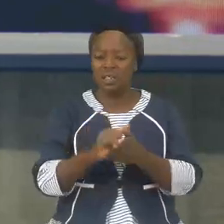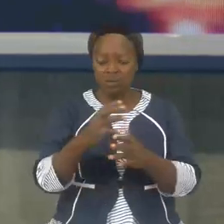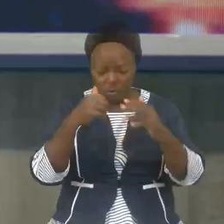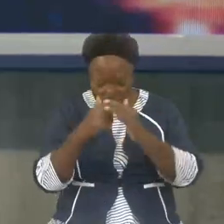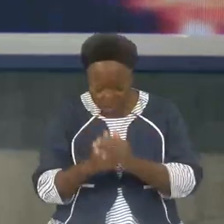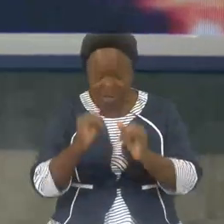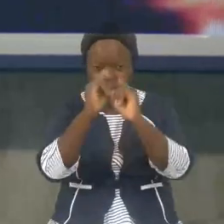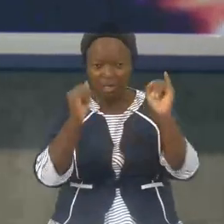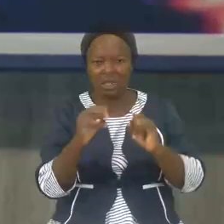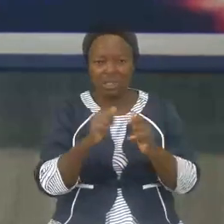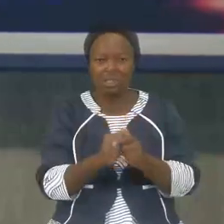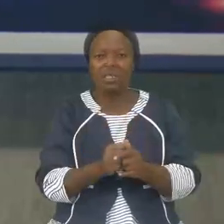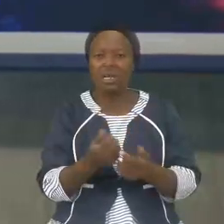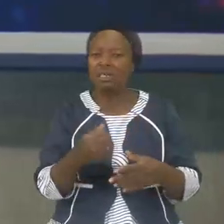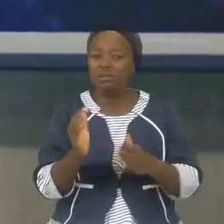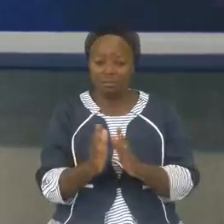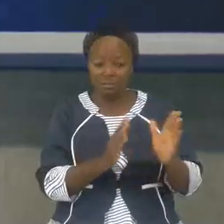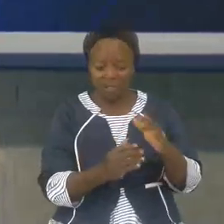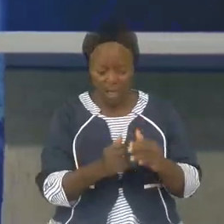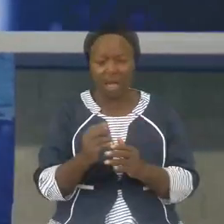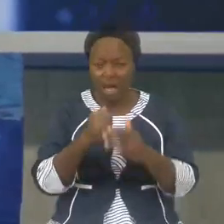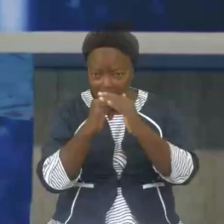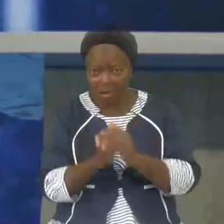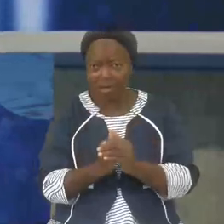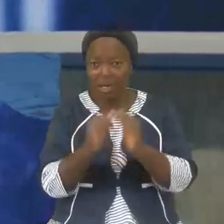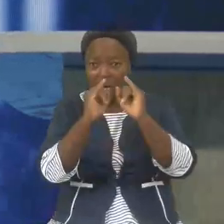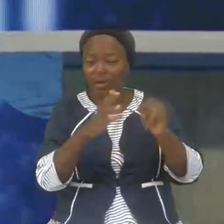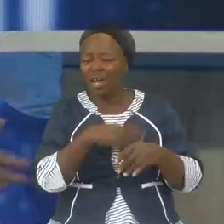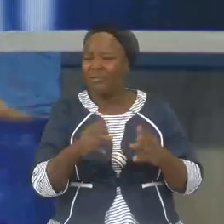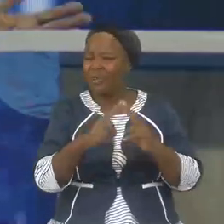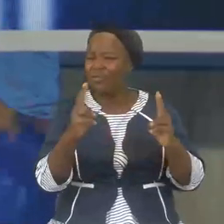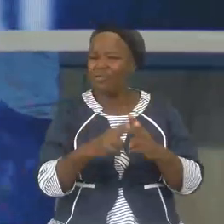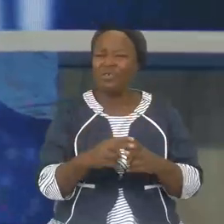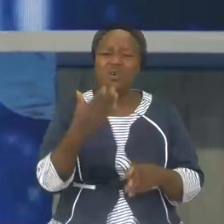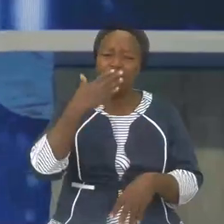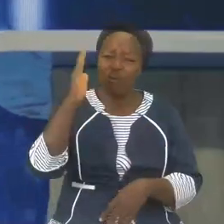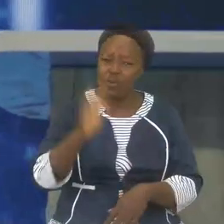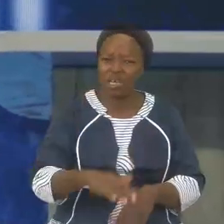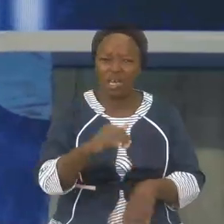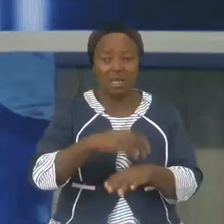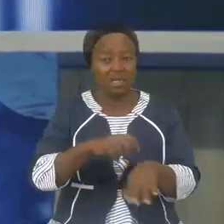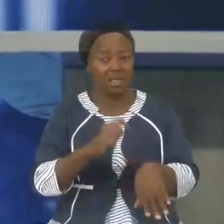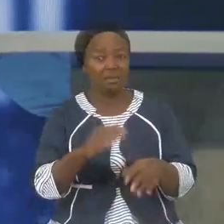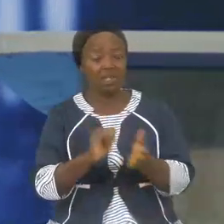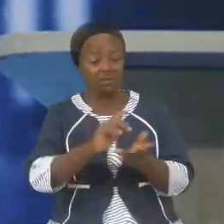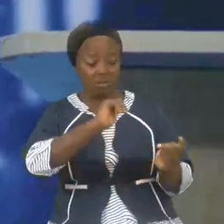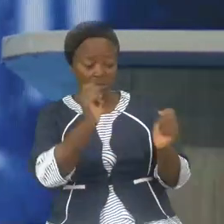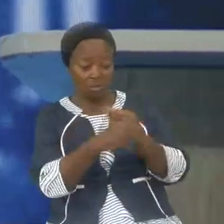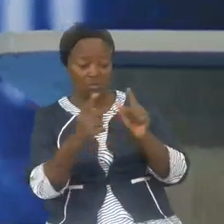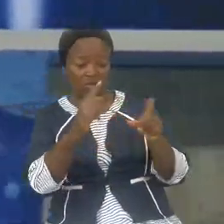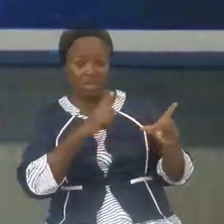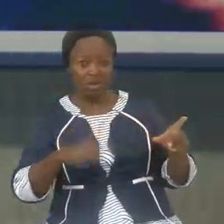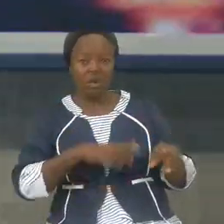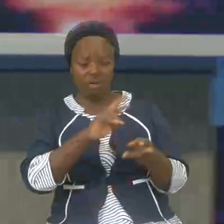idoles, qui a érigé une grande idole, étant cruel en son temps. Lorsqu'il s'est tourné vers le Seigneur, il